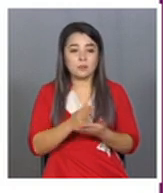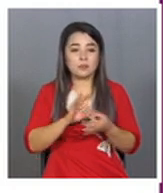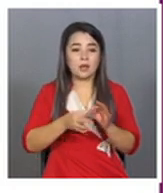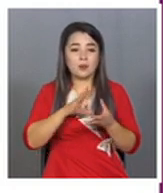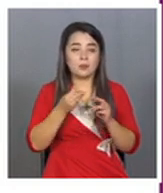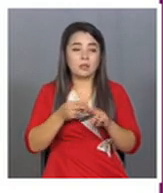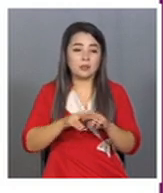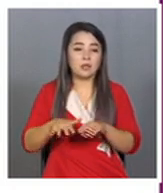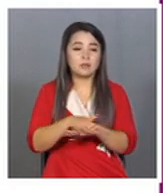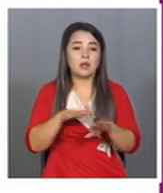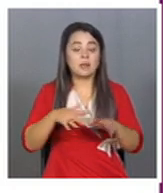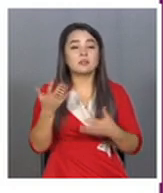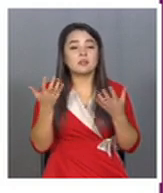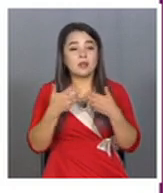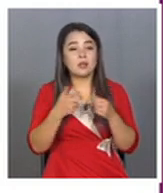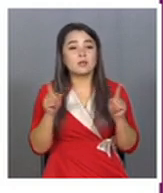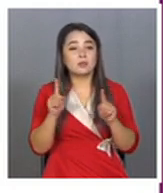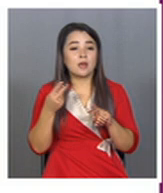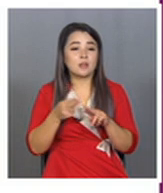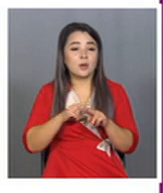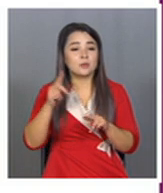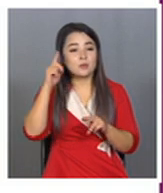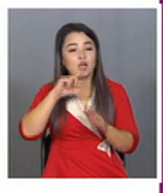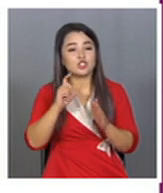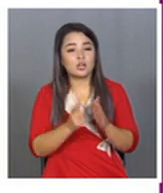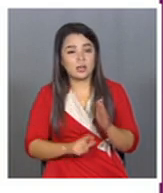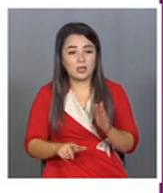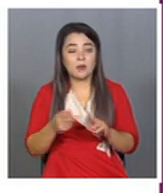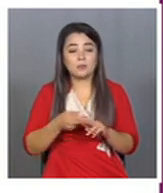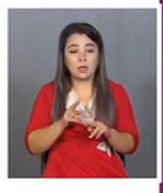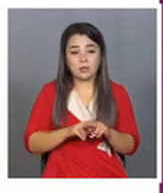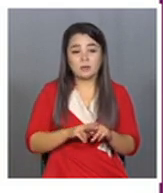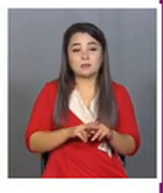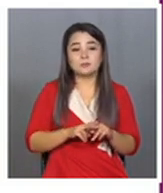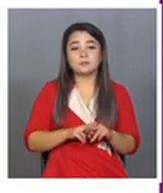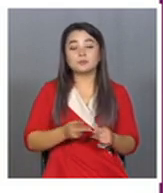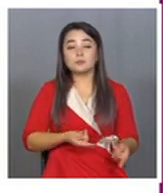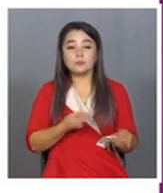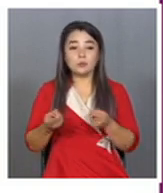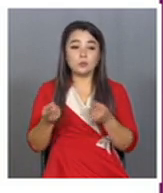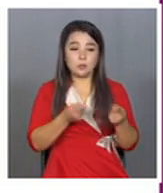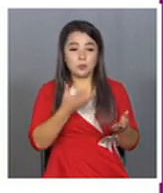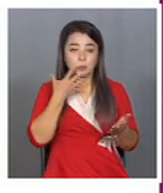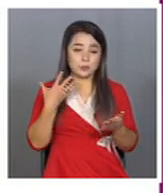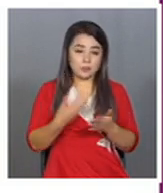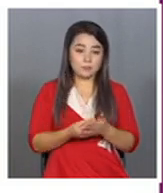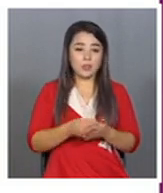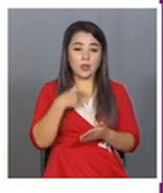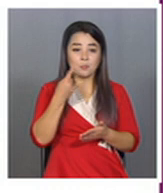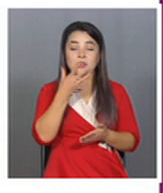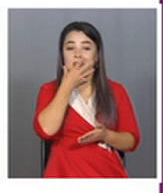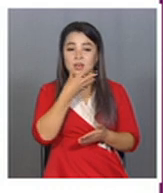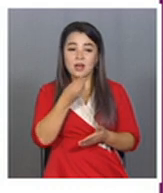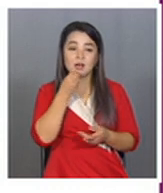дүние, есептейік несіне, деп жырлайды. Яғни, көшіп қонудың өзі бір сән